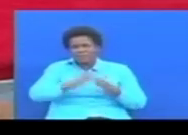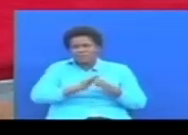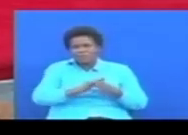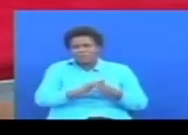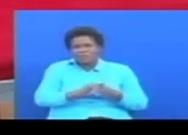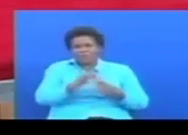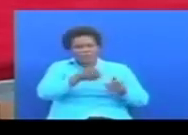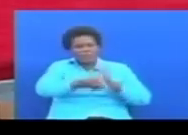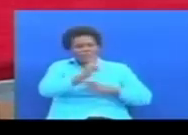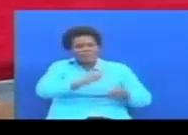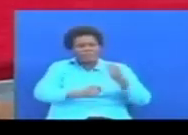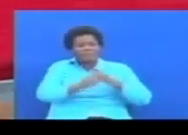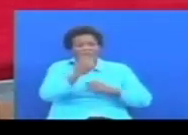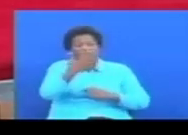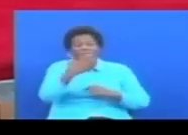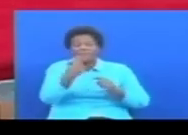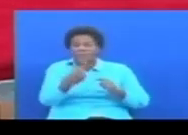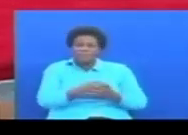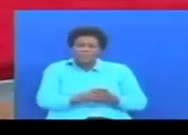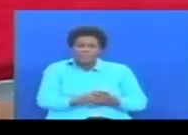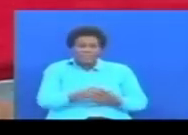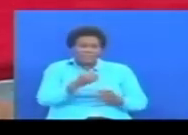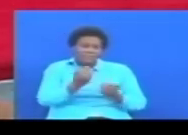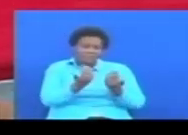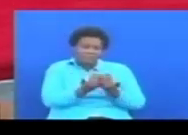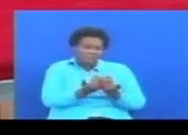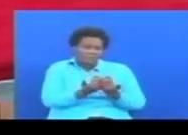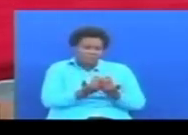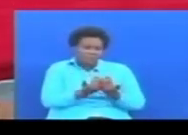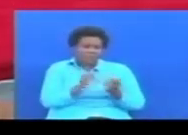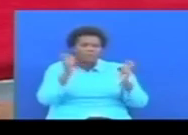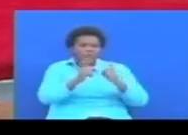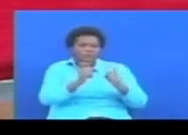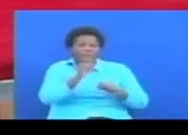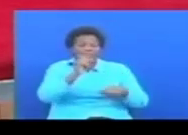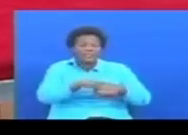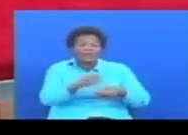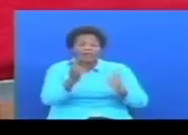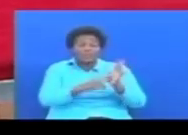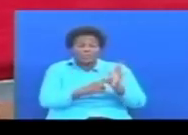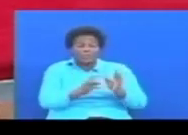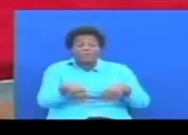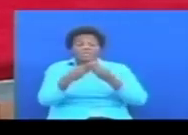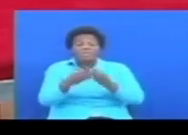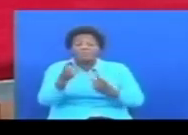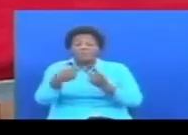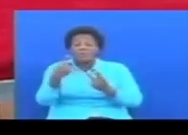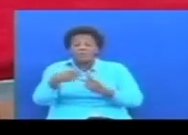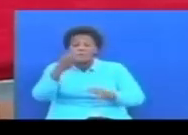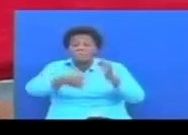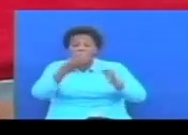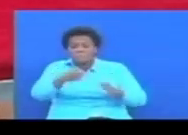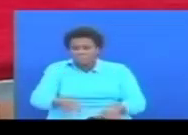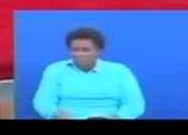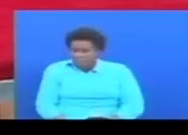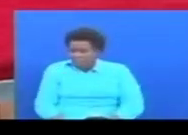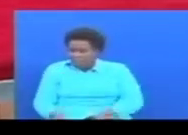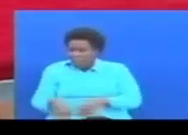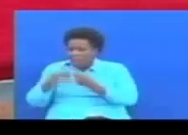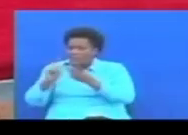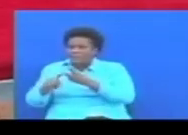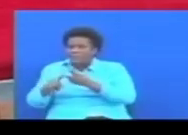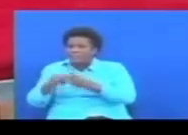mbunge baada ya bunge saa 7 tukutane ili tuweze kumpa kwa maandishi visima halisi katika vijiji ambavyo anavyohitaji. Lakini kuhusu swala zima la